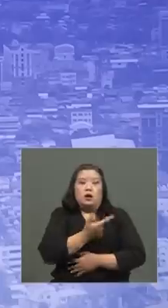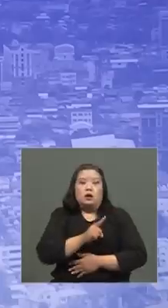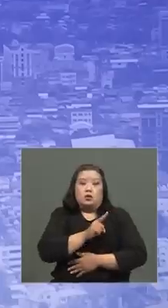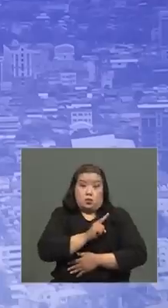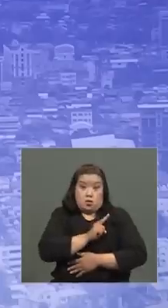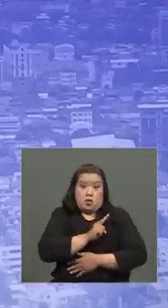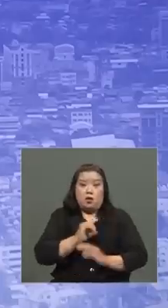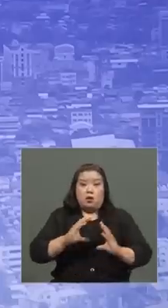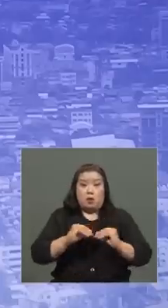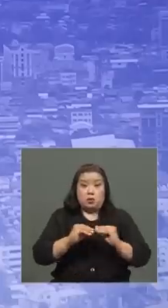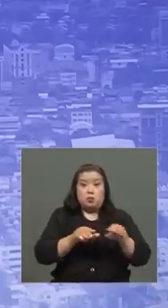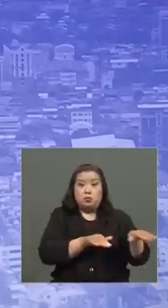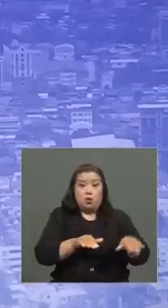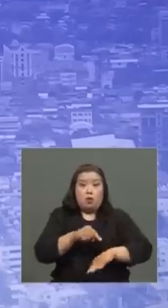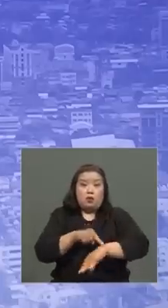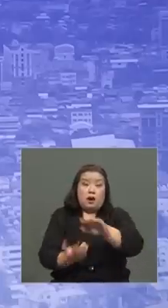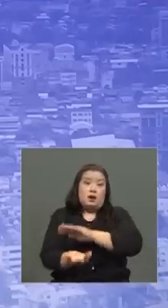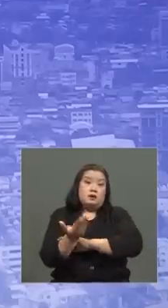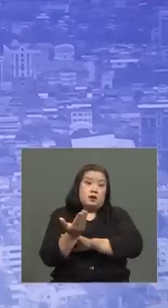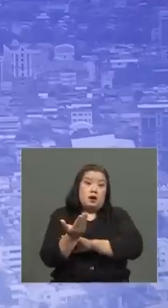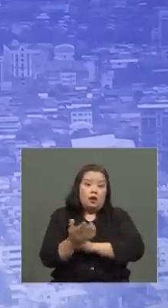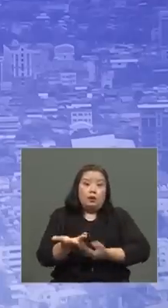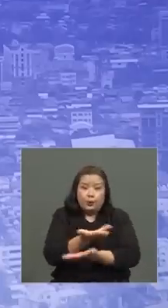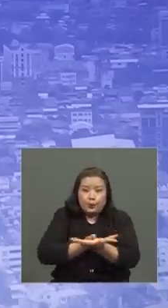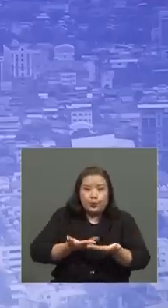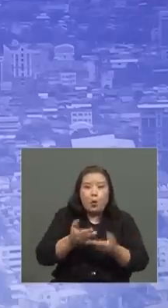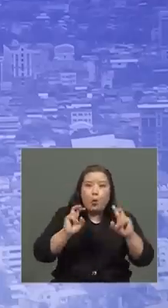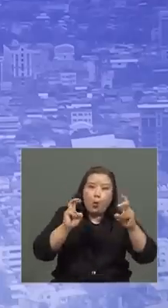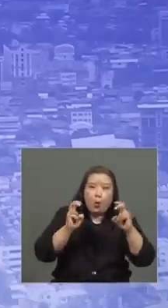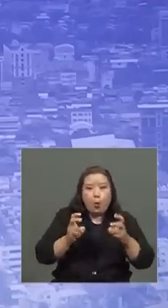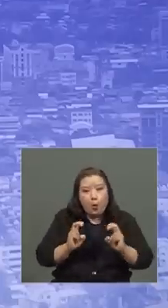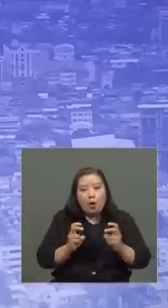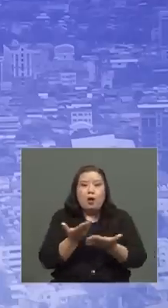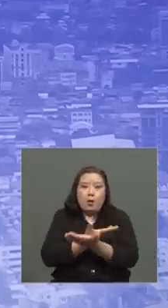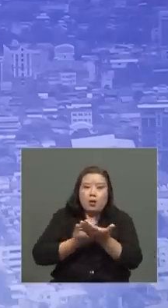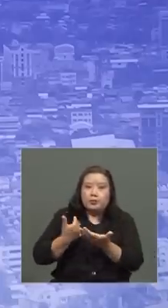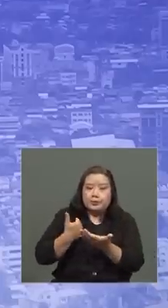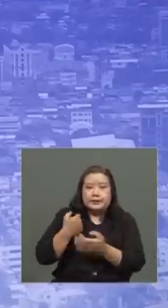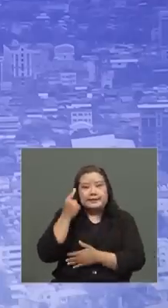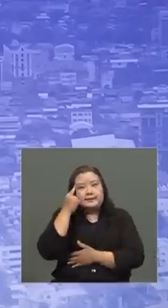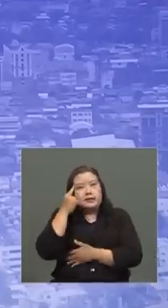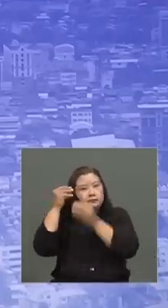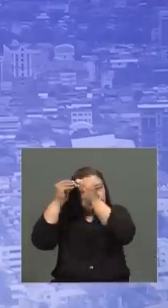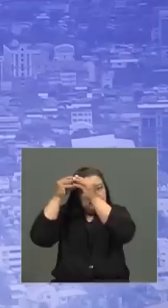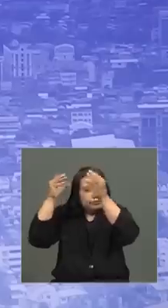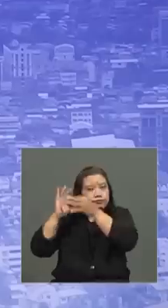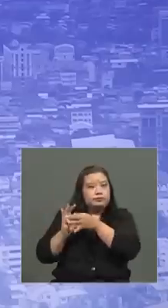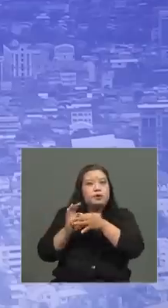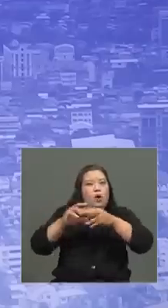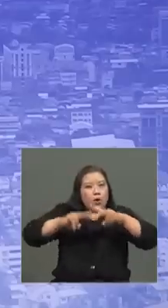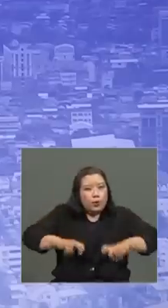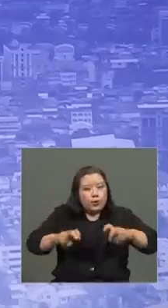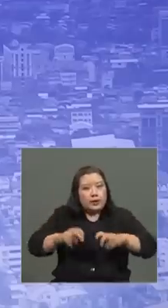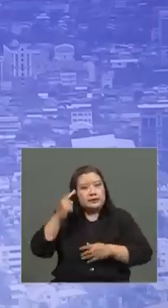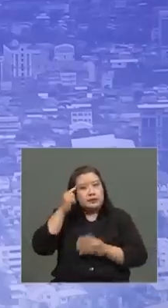ประชุมกันเช้านี้ก็มีการพูดคุยกันในหลักหลายประเด็นทั้งการวิเคราะห์ให้เห็นภาพของการที่ที่ได้